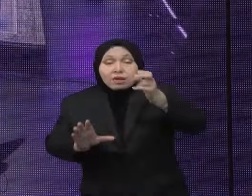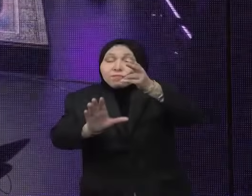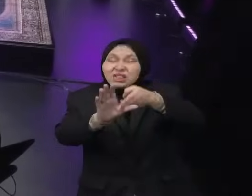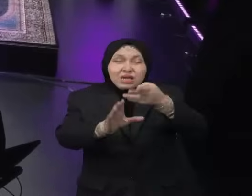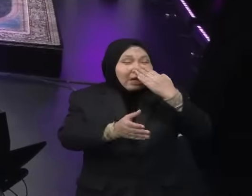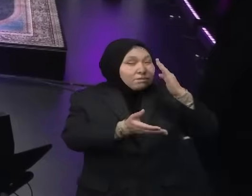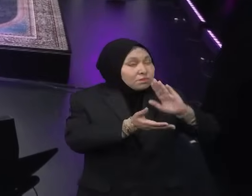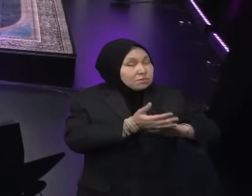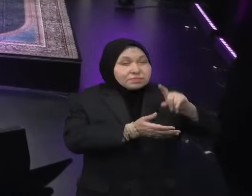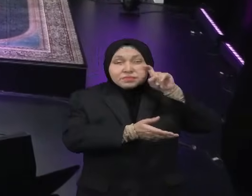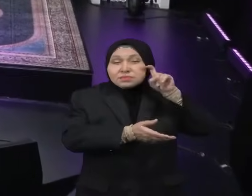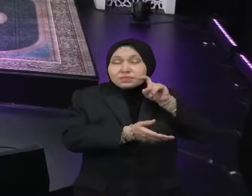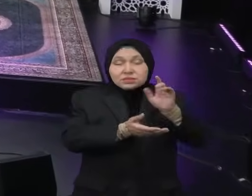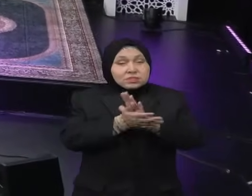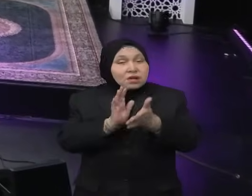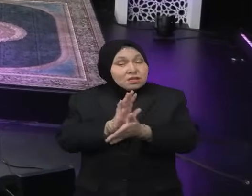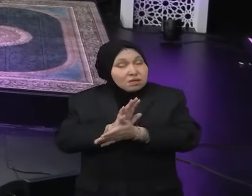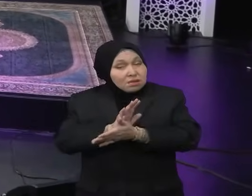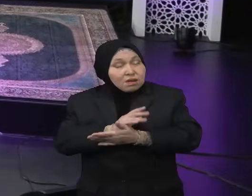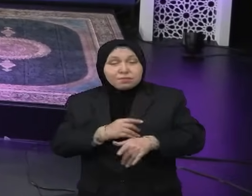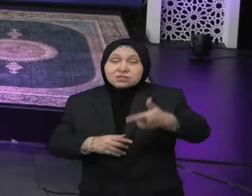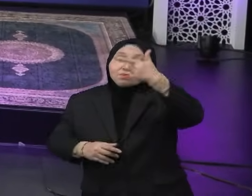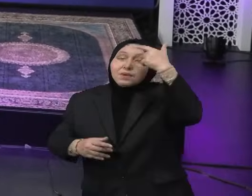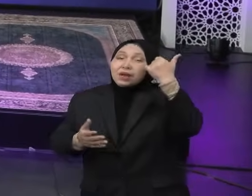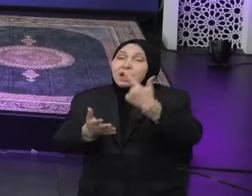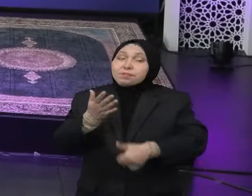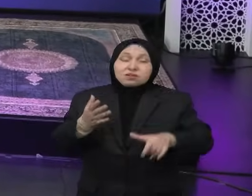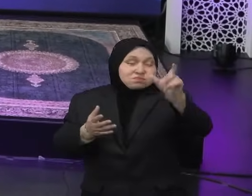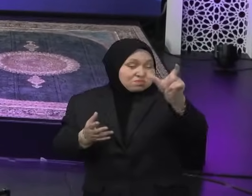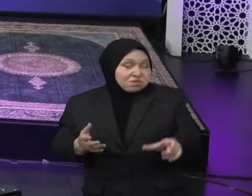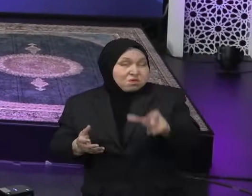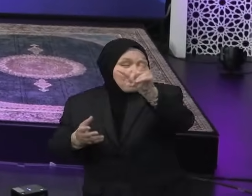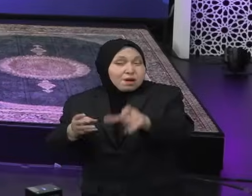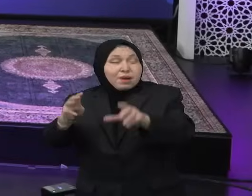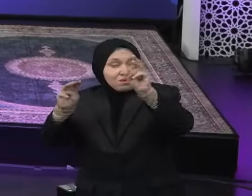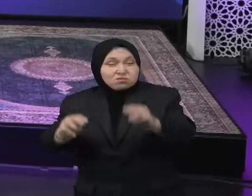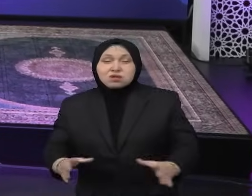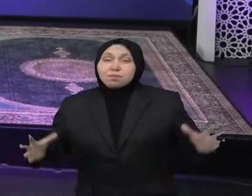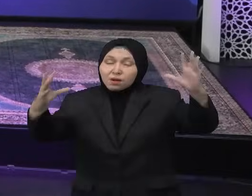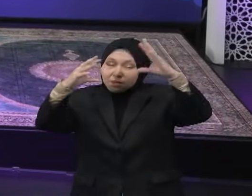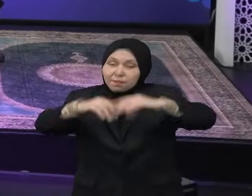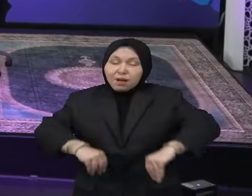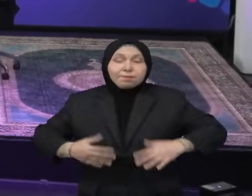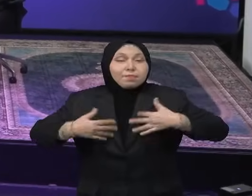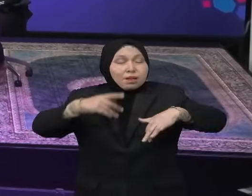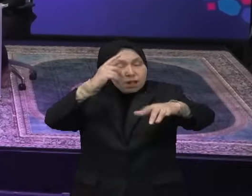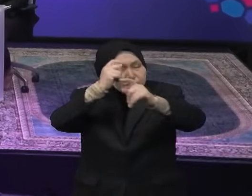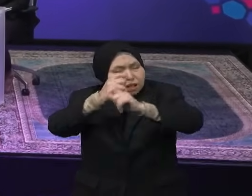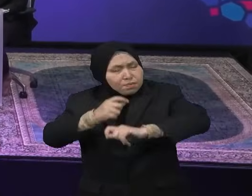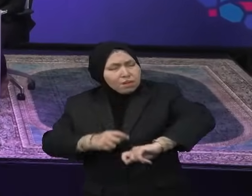ya, terlibat dengan zina, maka dia menyebabkan apa? Seseorang itu akan menghancurkan takwa seawal ayat yang